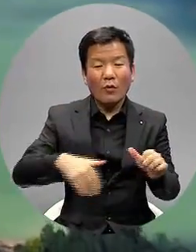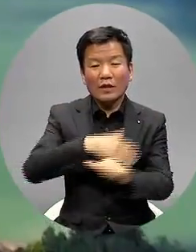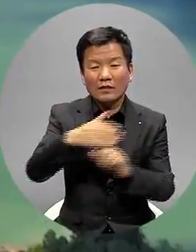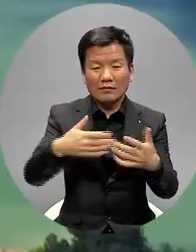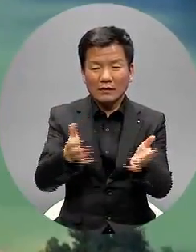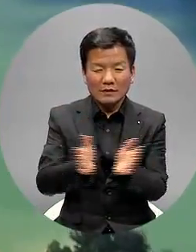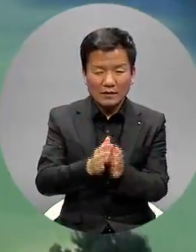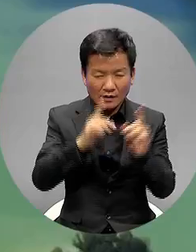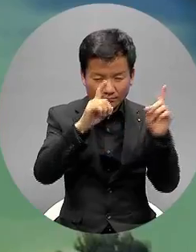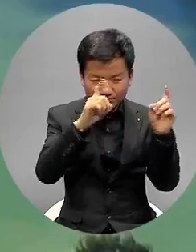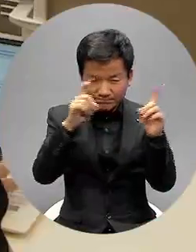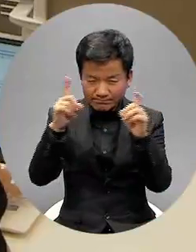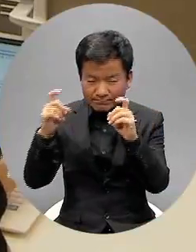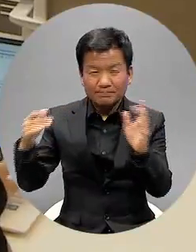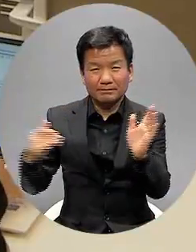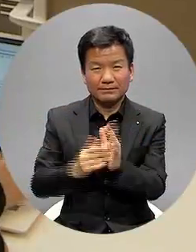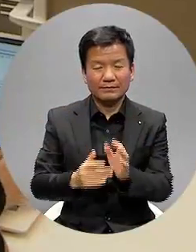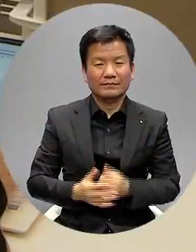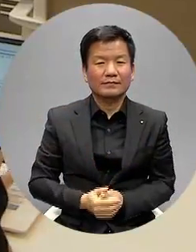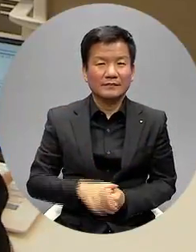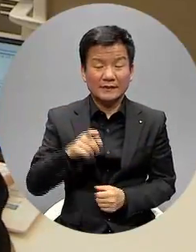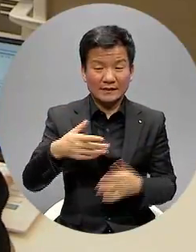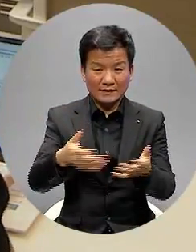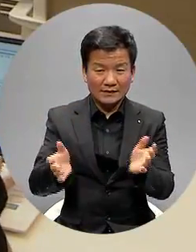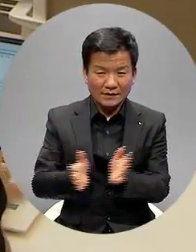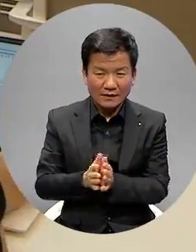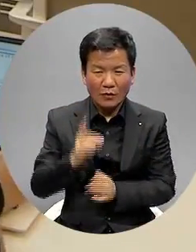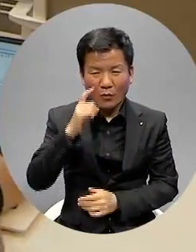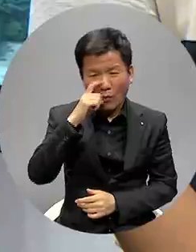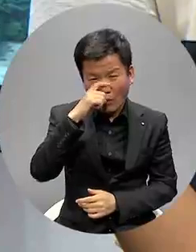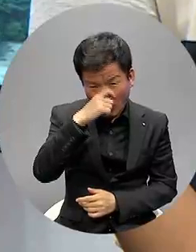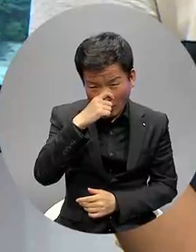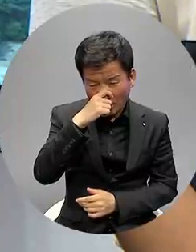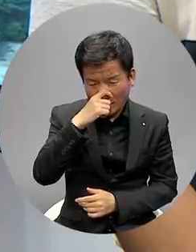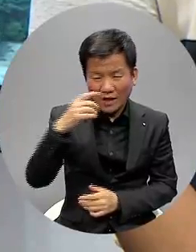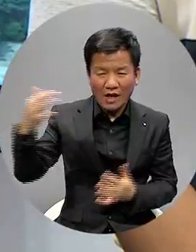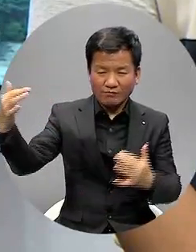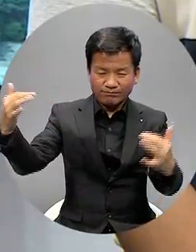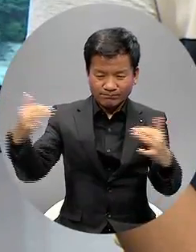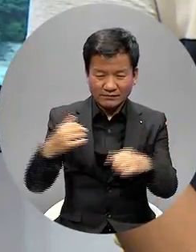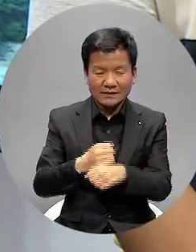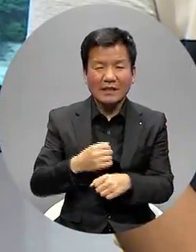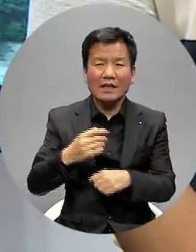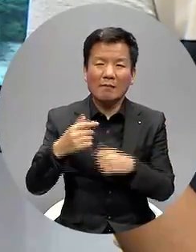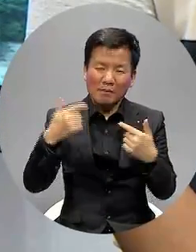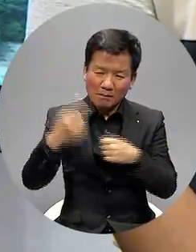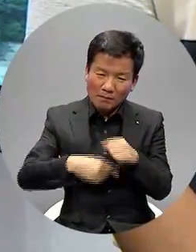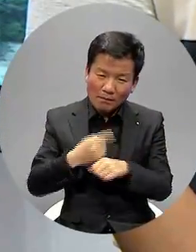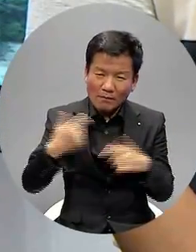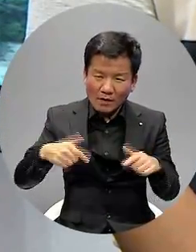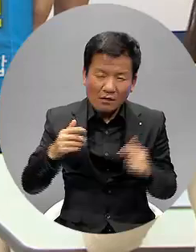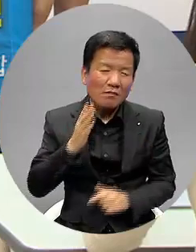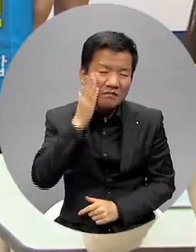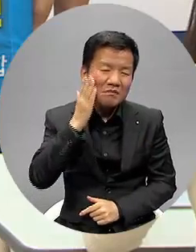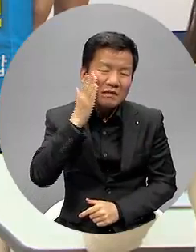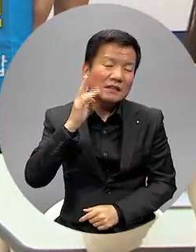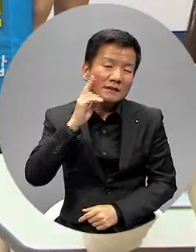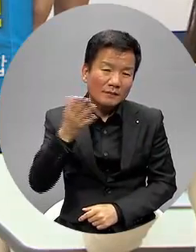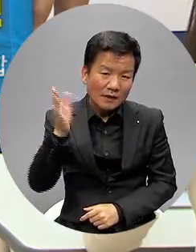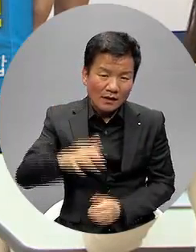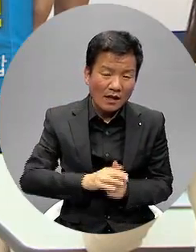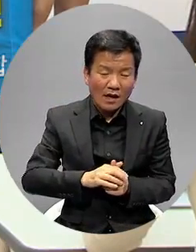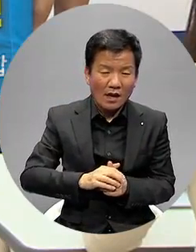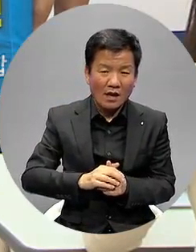환경단체가 촬영한 영상입니다. 이 단체는 오염물질이 대청호로 흘러들어 해마다 녹조가 심각한데 이곳을